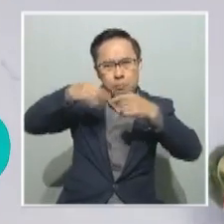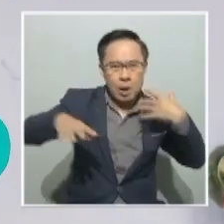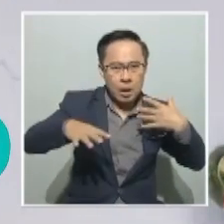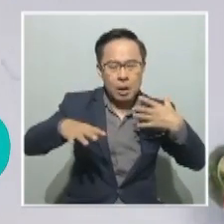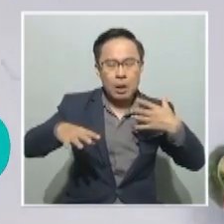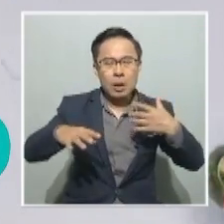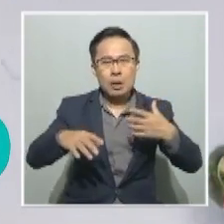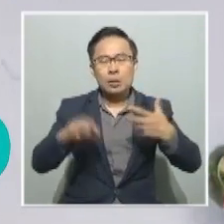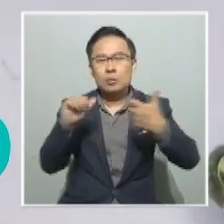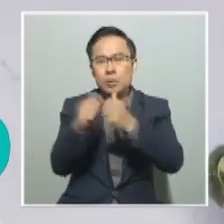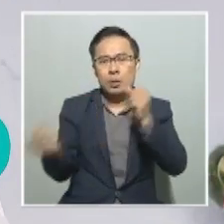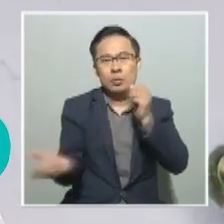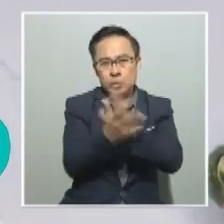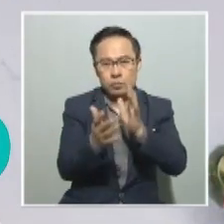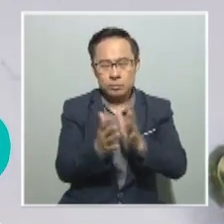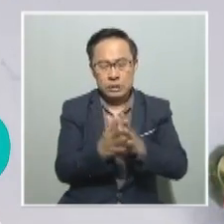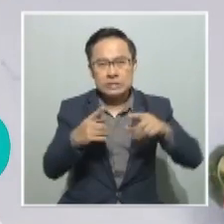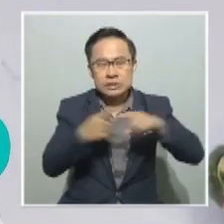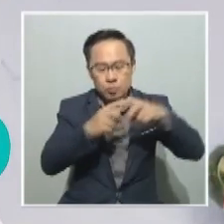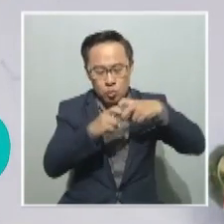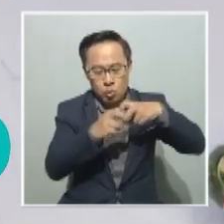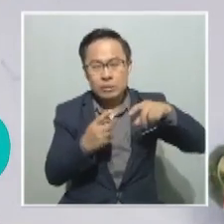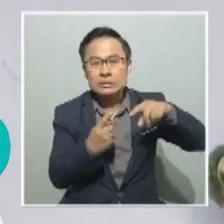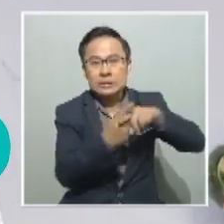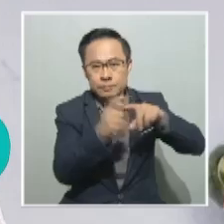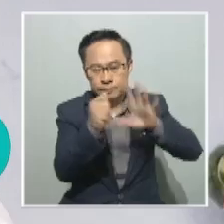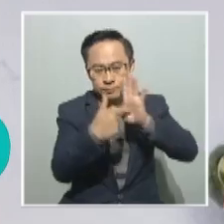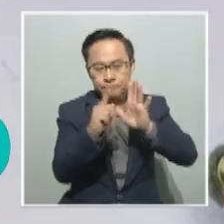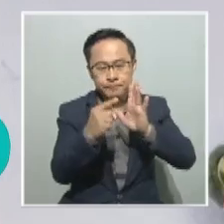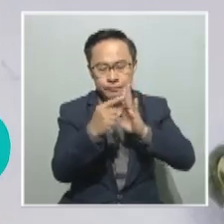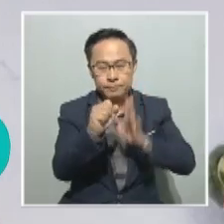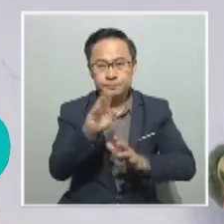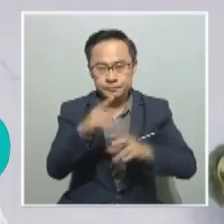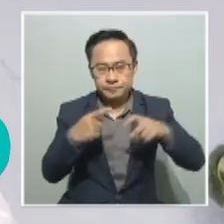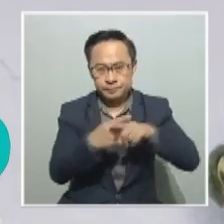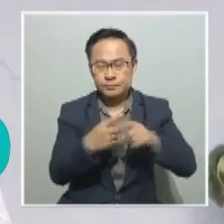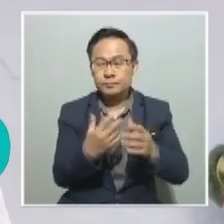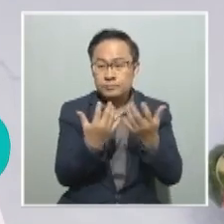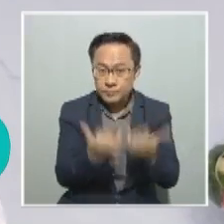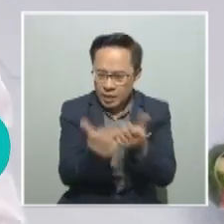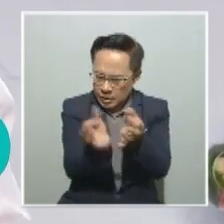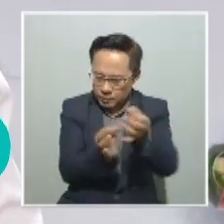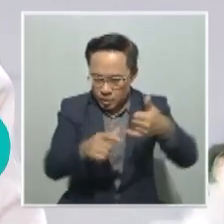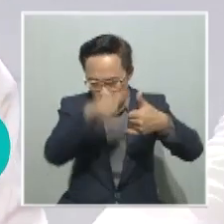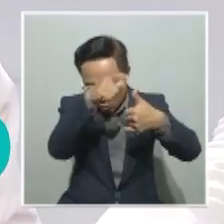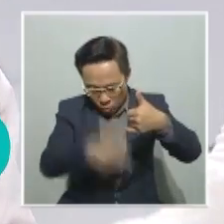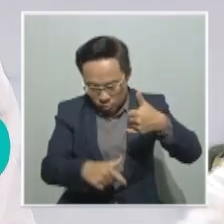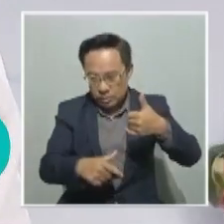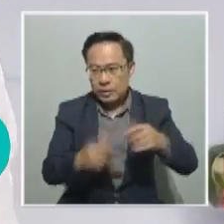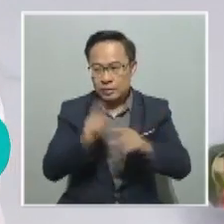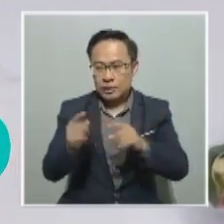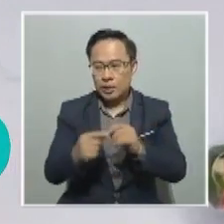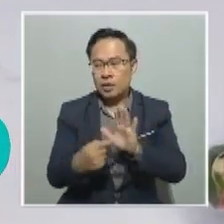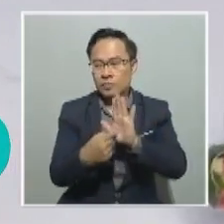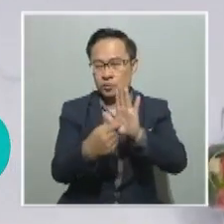มีการขยับมากกว่าปกติเนี่ยมันจึงทำให้เกิดการอักเสบง่ายขึ้นนะฮะ เดี๋ยววันนี้เรามาดูเรื่องของกายวิภาคเราจะได้เข้าใจนะครับเรามีโมเด